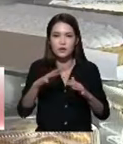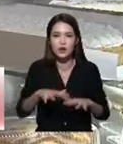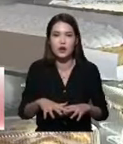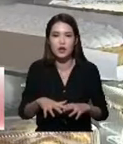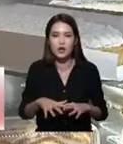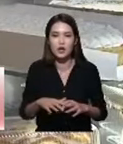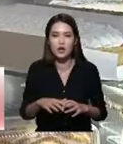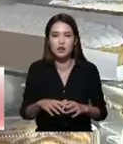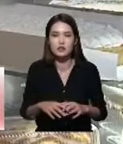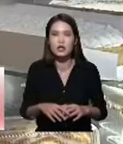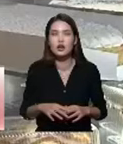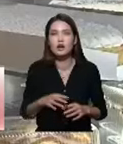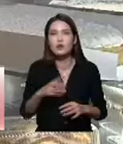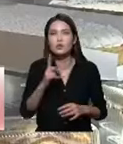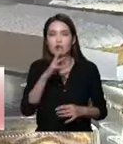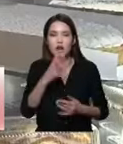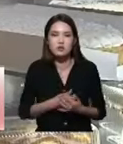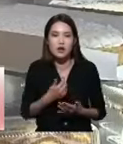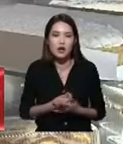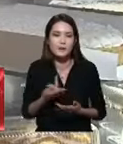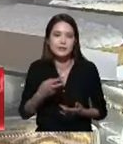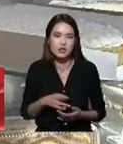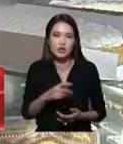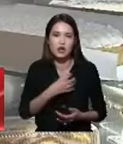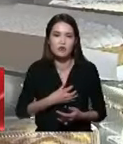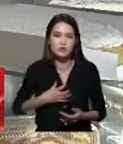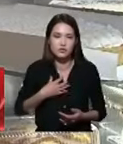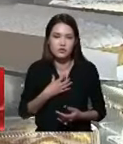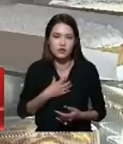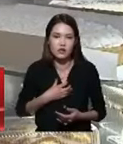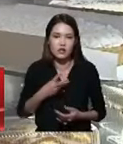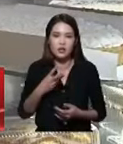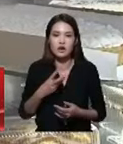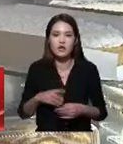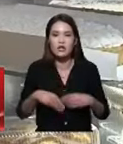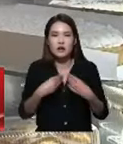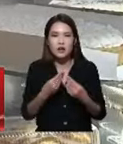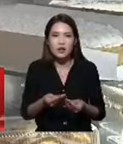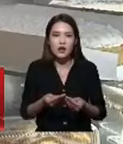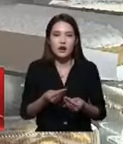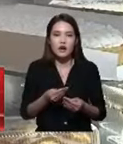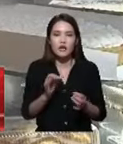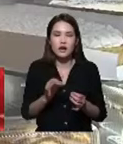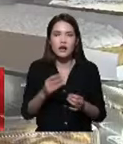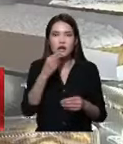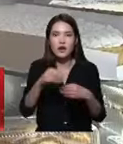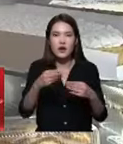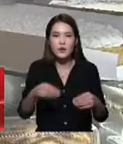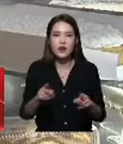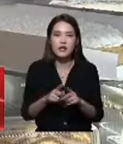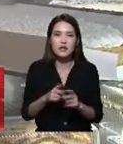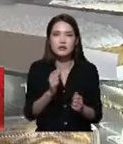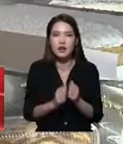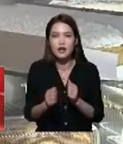Это самая затратная часть, потому что сейчас народ, скажем так, закредитован, даже, наверное, в какие-то моменты ему тяжело.